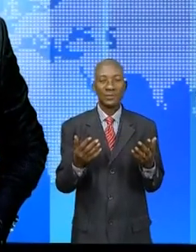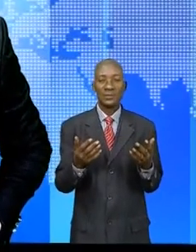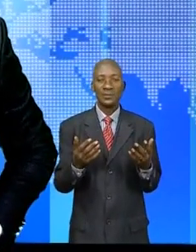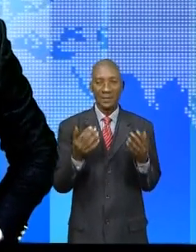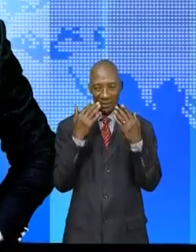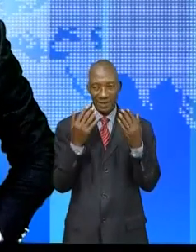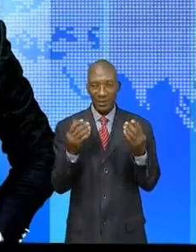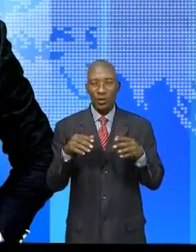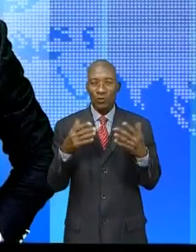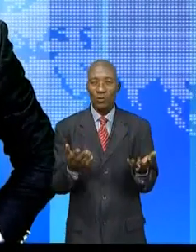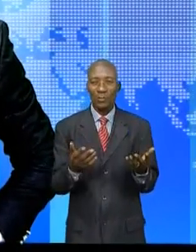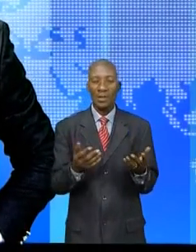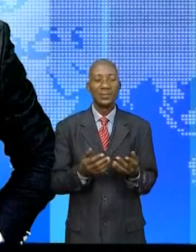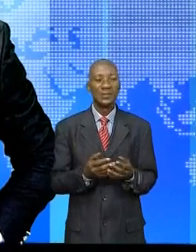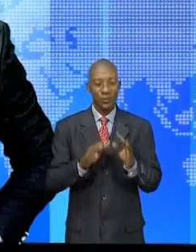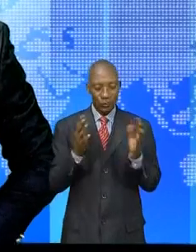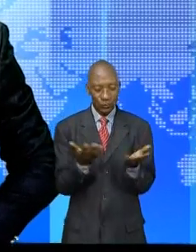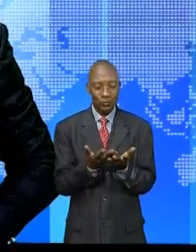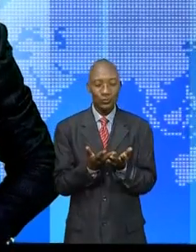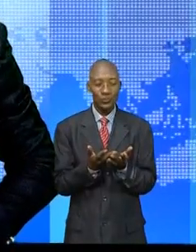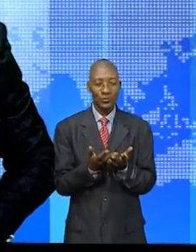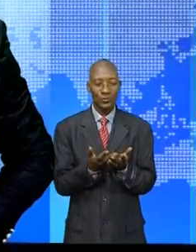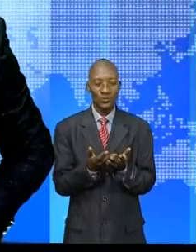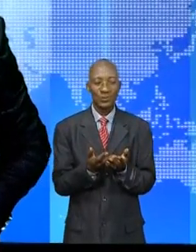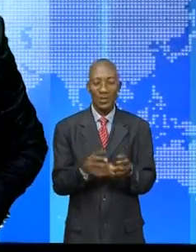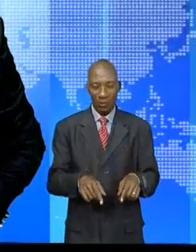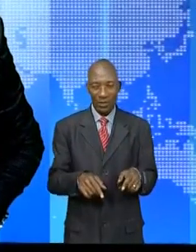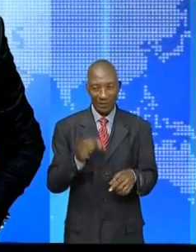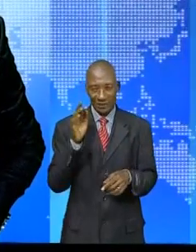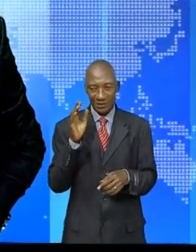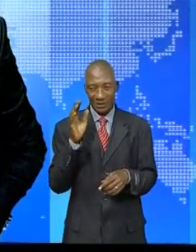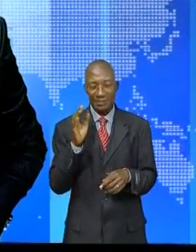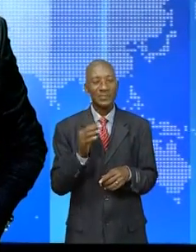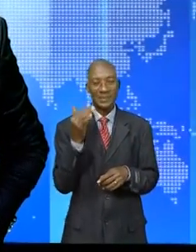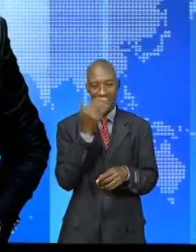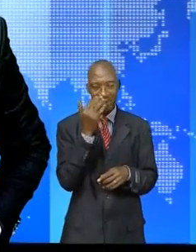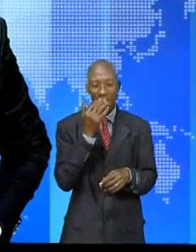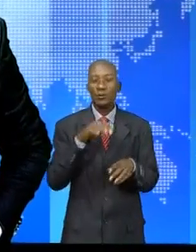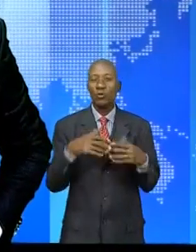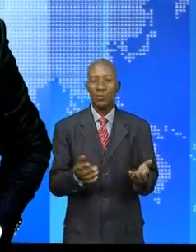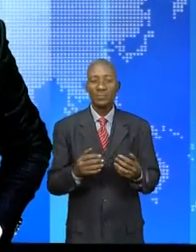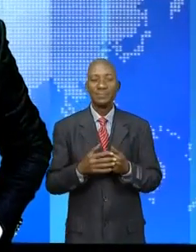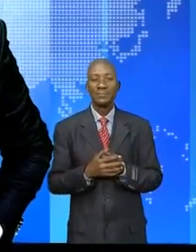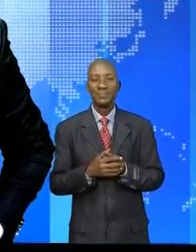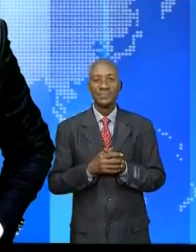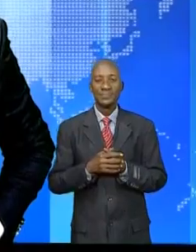élus de Kinshasa pour soutenir les victimes de cette catastrophe naturelle. Françoise Bouélaboaki pour les commentaires.